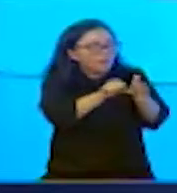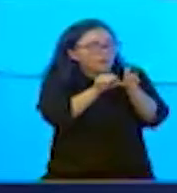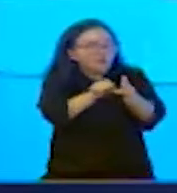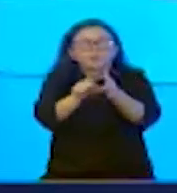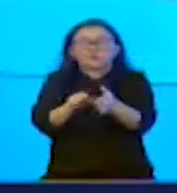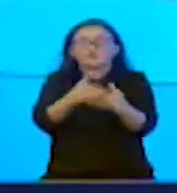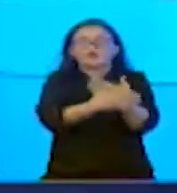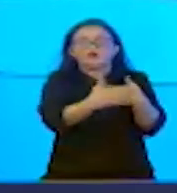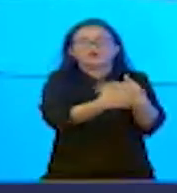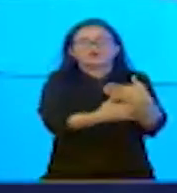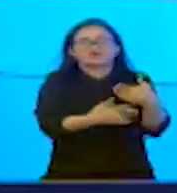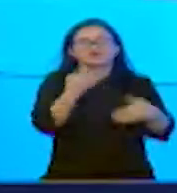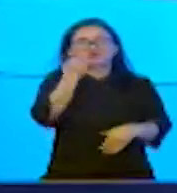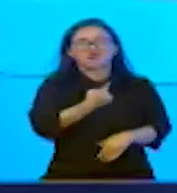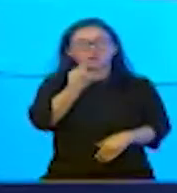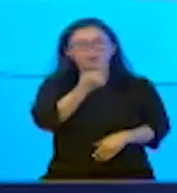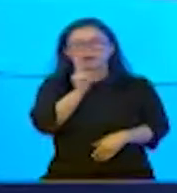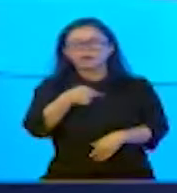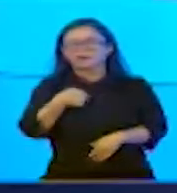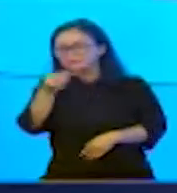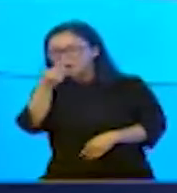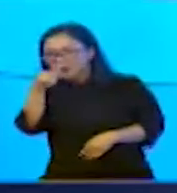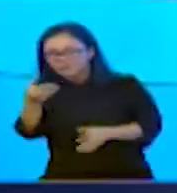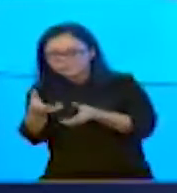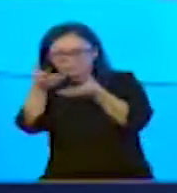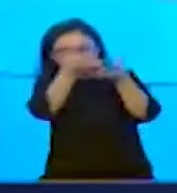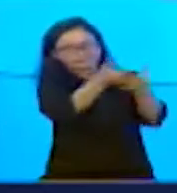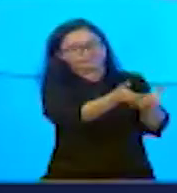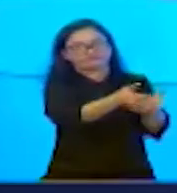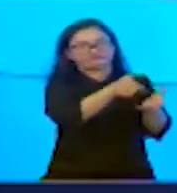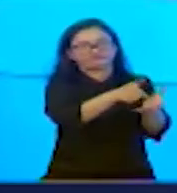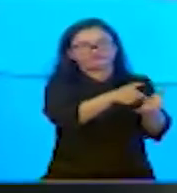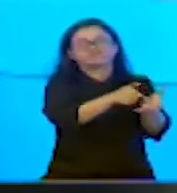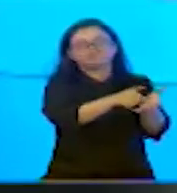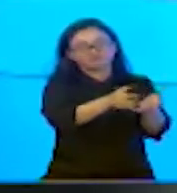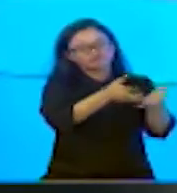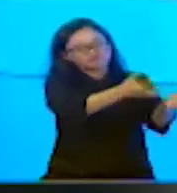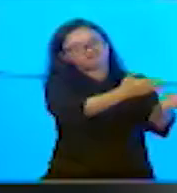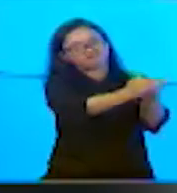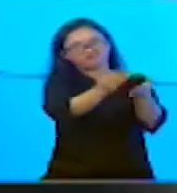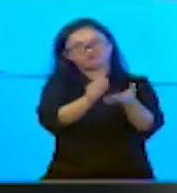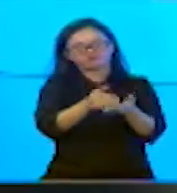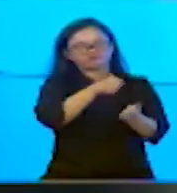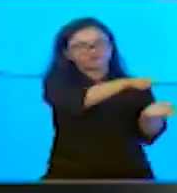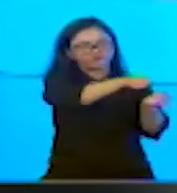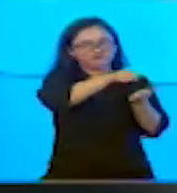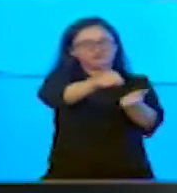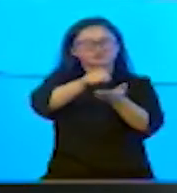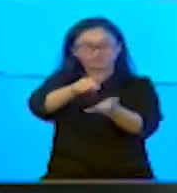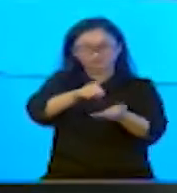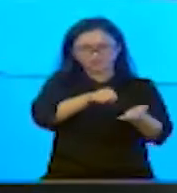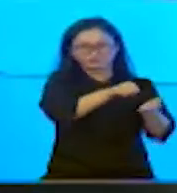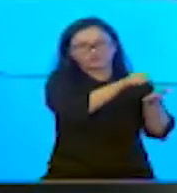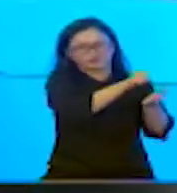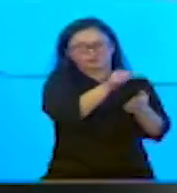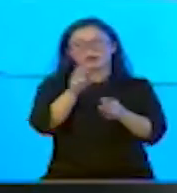COVID-19. Kita mengirimkan makanan kepada tim medis dan supporting tim lainnya, dan ini merupakan bentuk kontribusi MNC Peduli